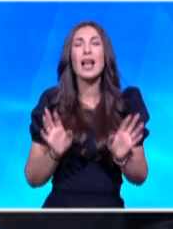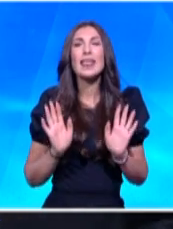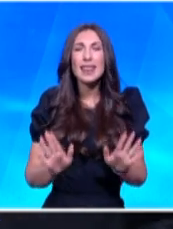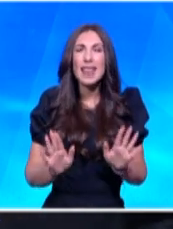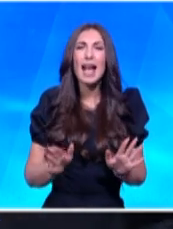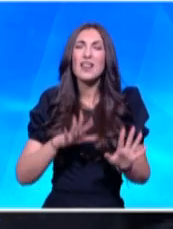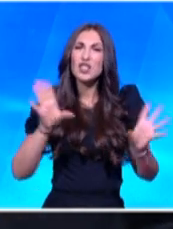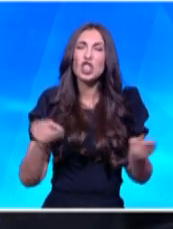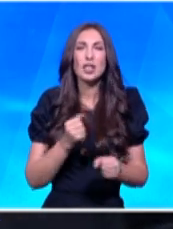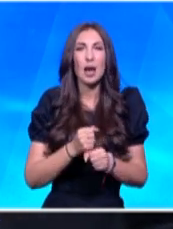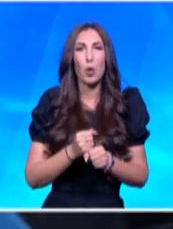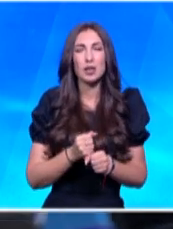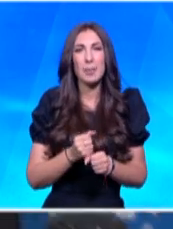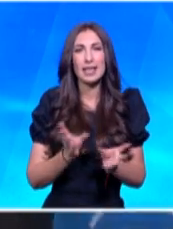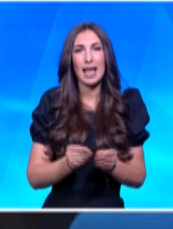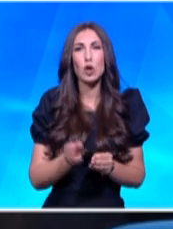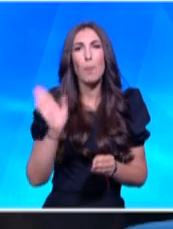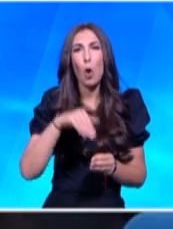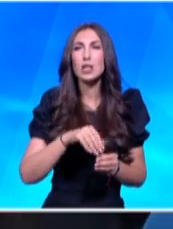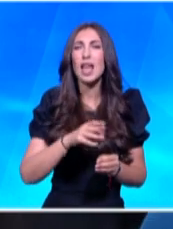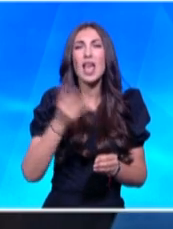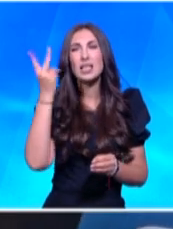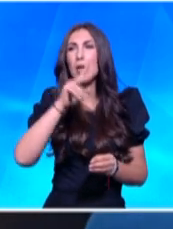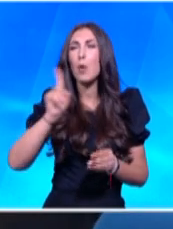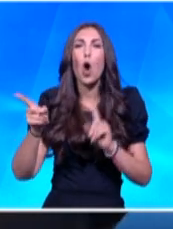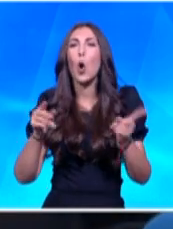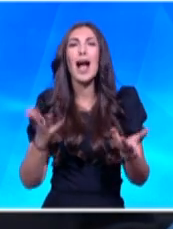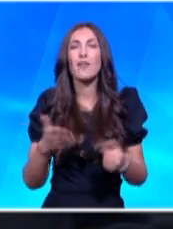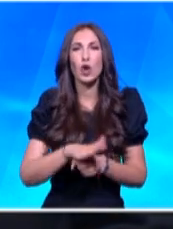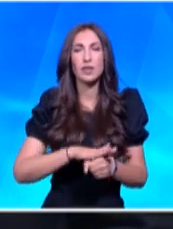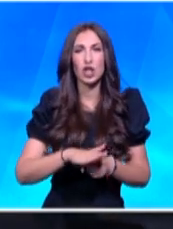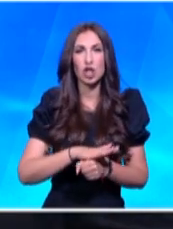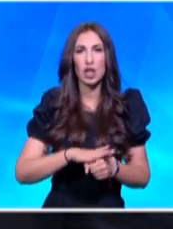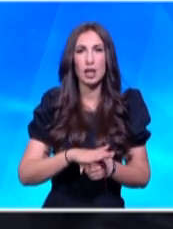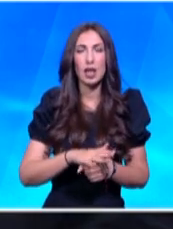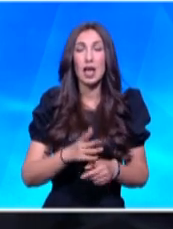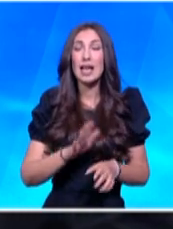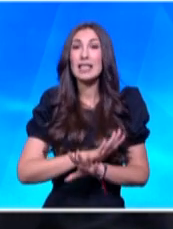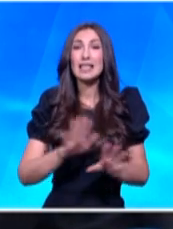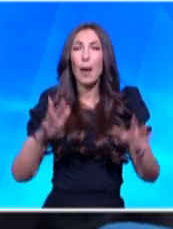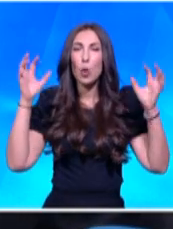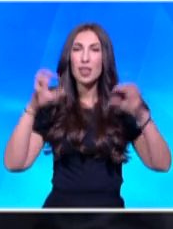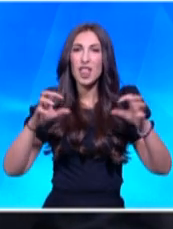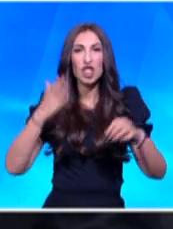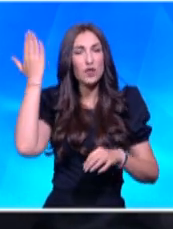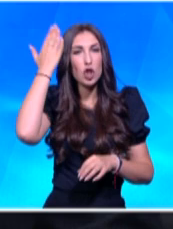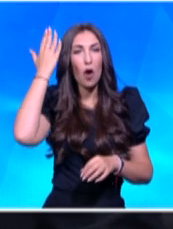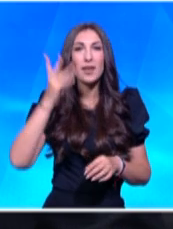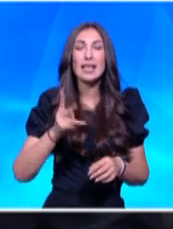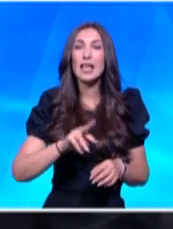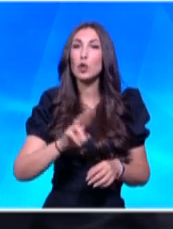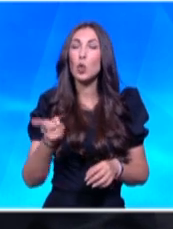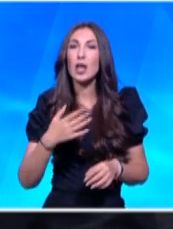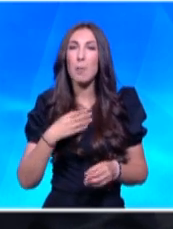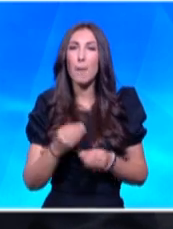да работим заедно, пък после да се делим кой какво е свършил. Обсъдихте ли обаче какви са причините? Само дъждовете ли? Или защото се чуха и критики за